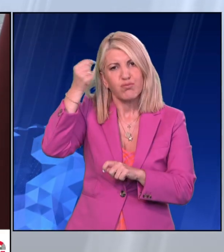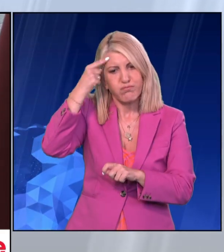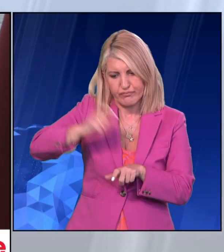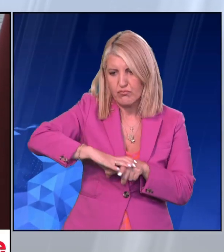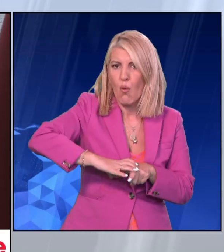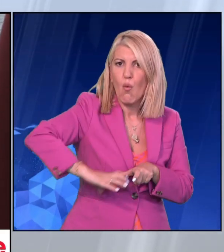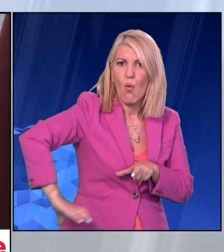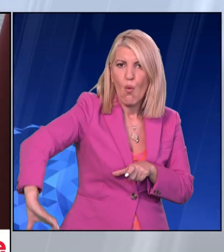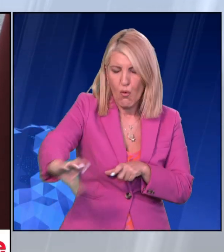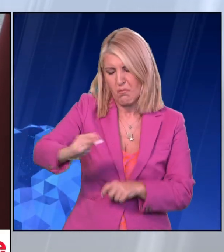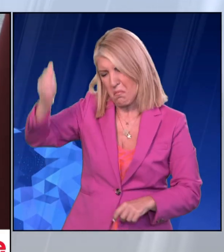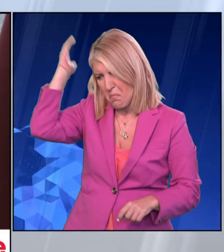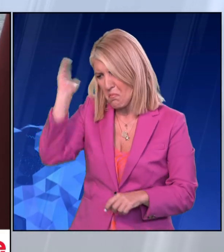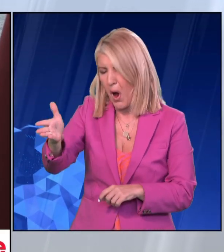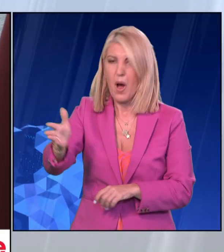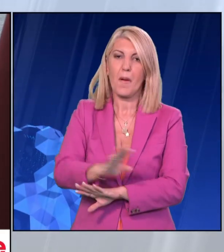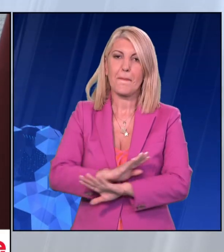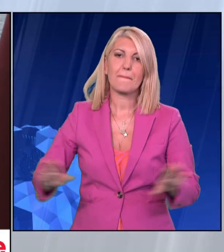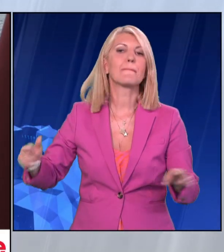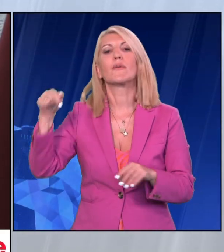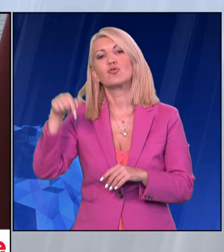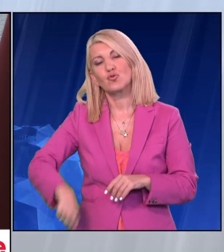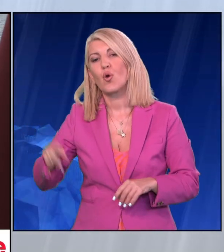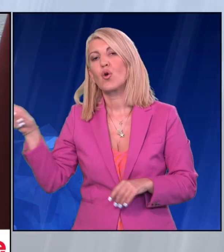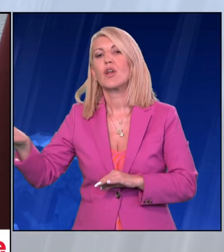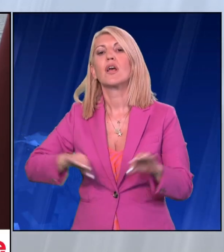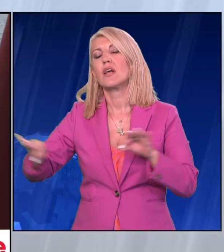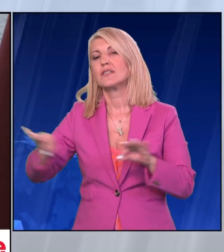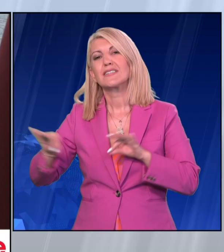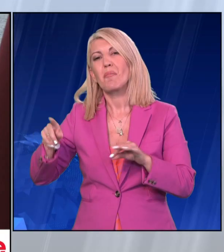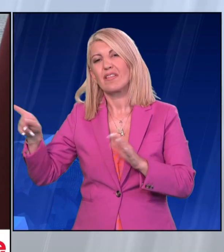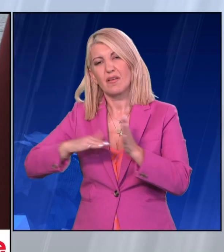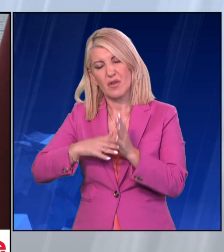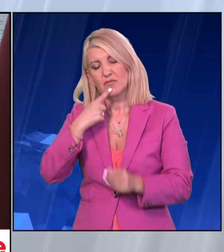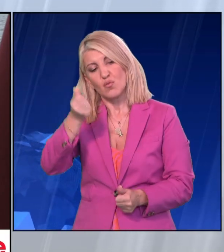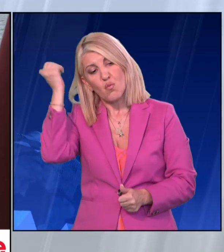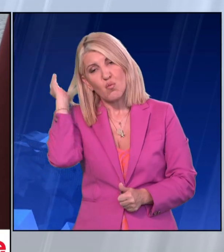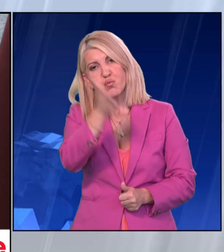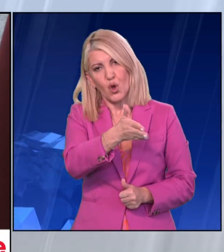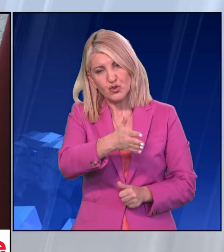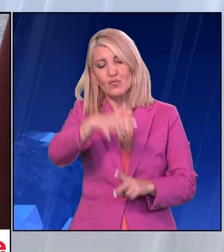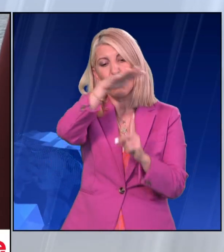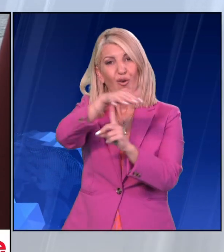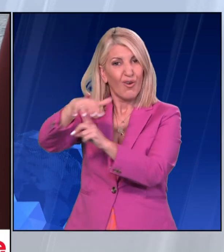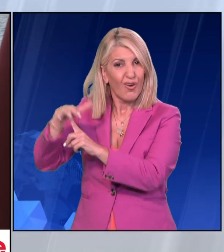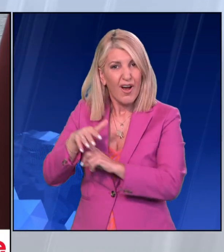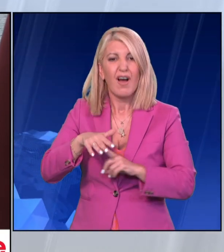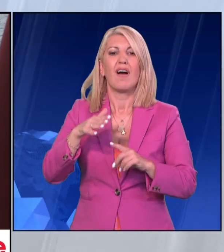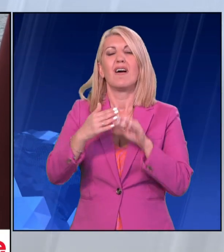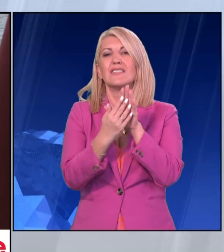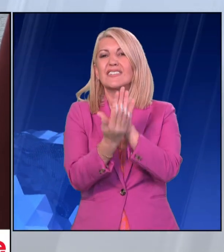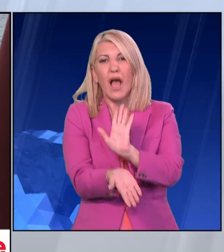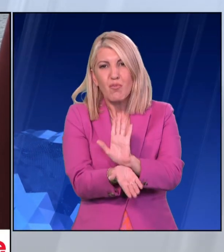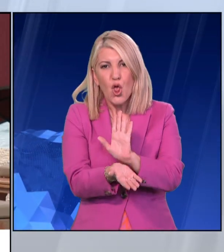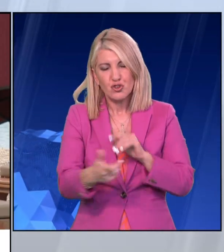της παράβασης από τις κατατόπους κτηματικές υπηρεσίες περιλαμβάνουν πρόστιμα, απομάκρυση των ομπρελοκαθισμάτων, κατεδάφιση